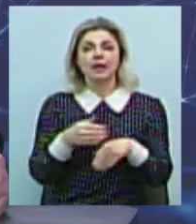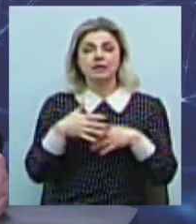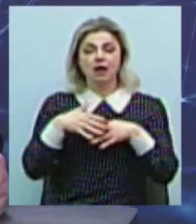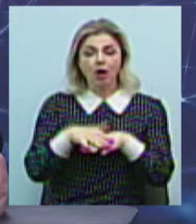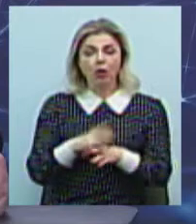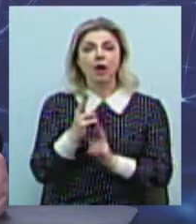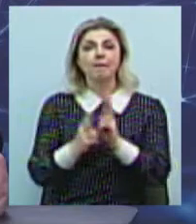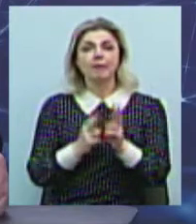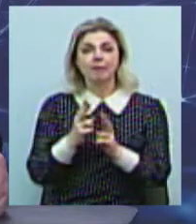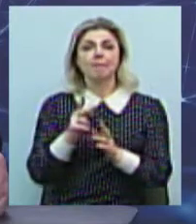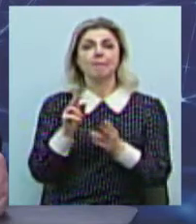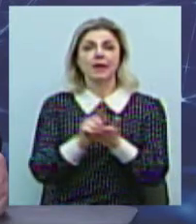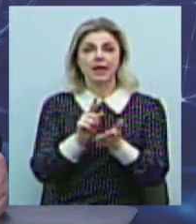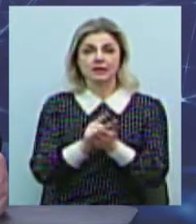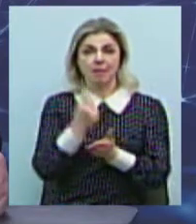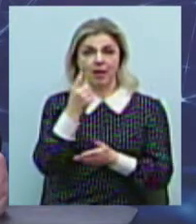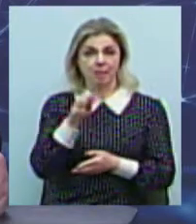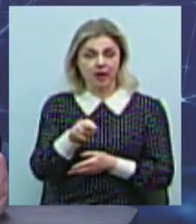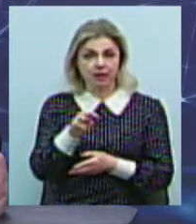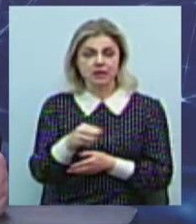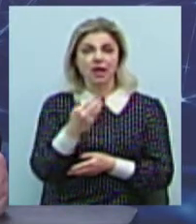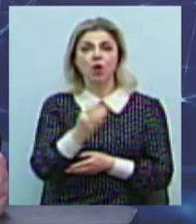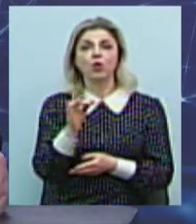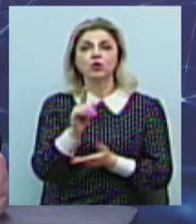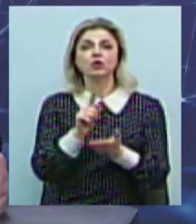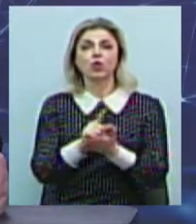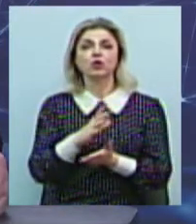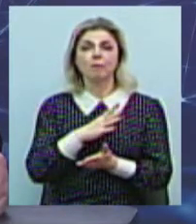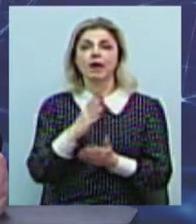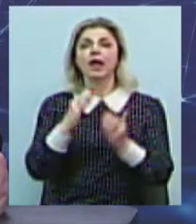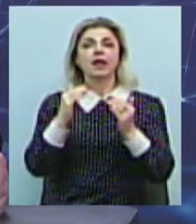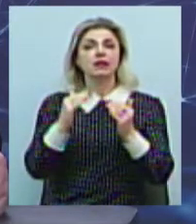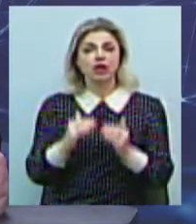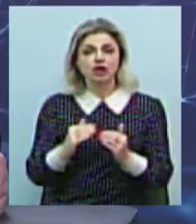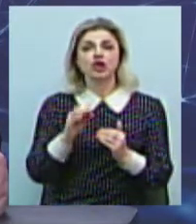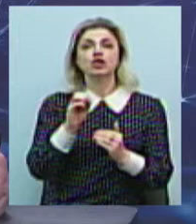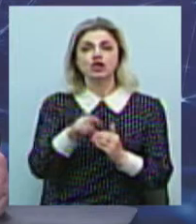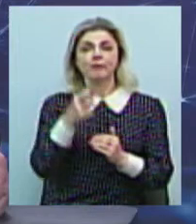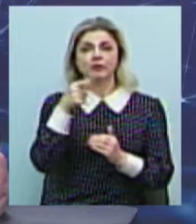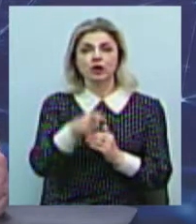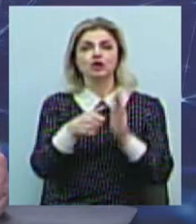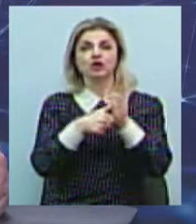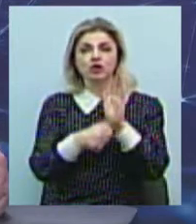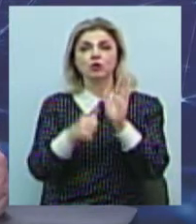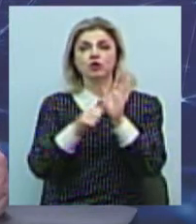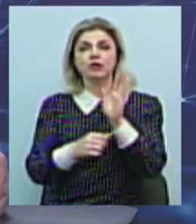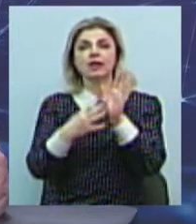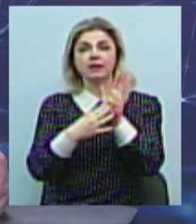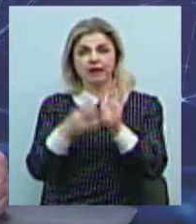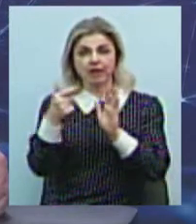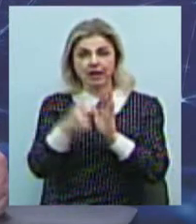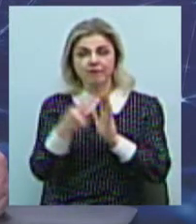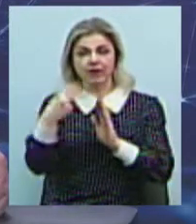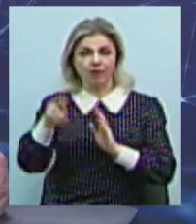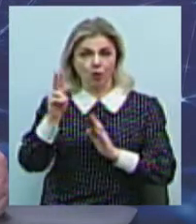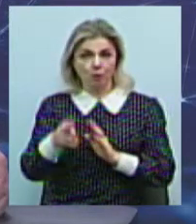перерахунку пенсії з 1 березня її розмір повинен бути нижчий, ніж 1669 гривень 20 копійок. Що